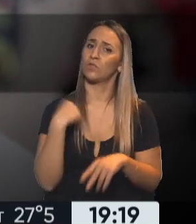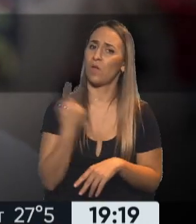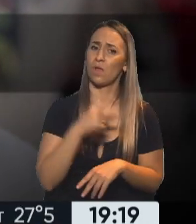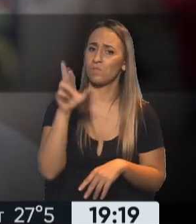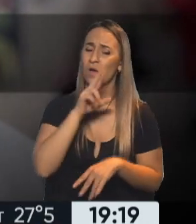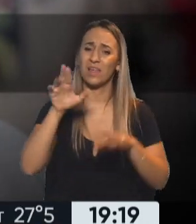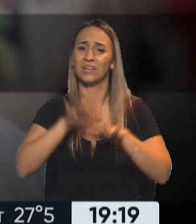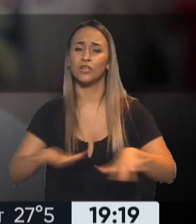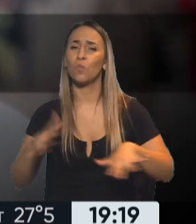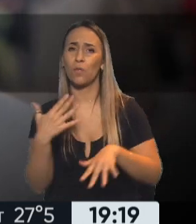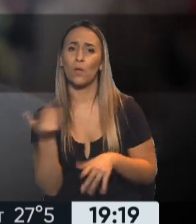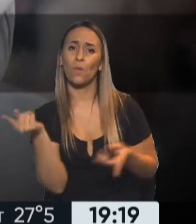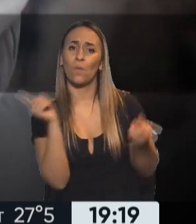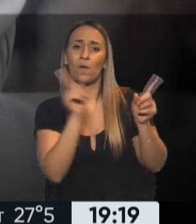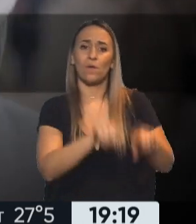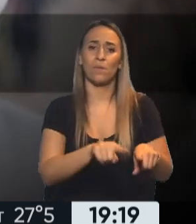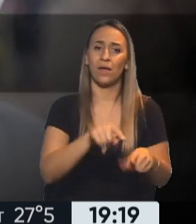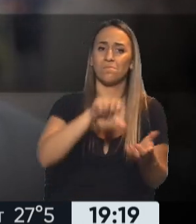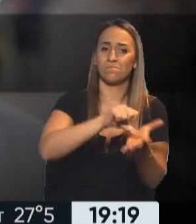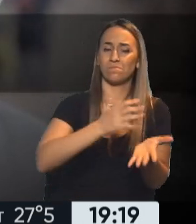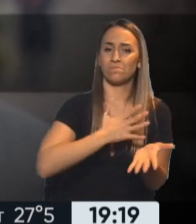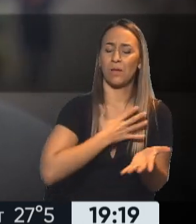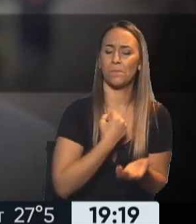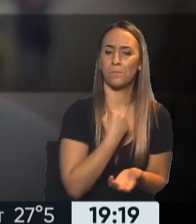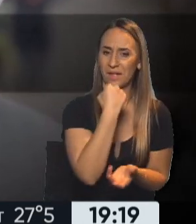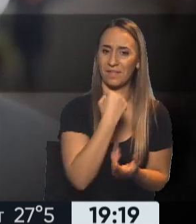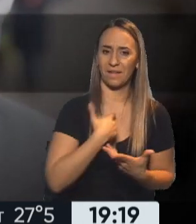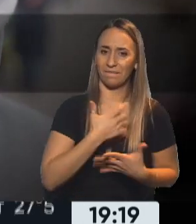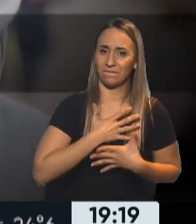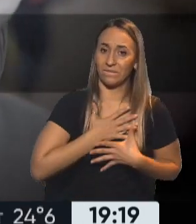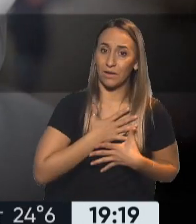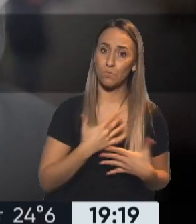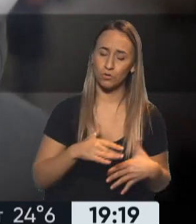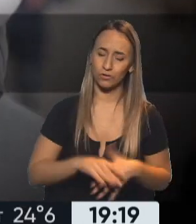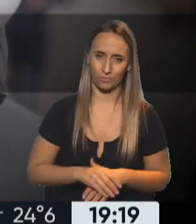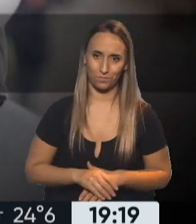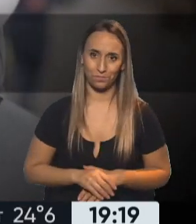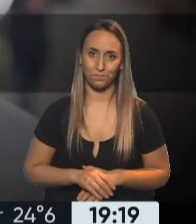жінки і діти, до своєї рідної країни, бо ми її дуже любимо.